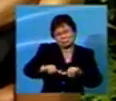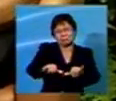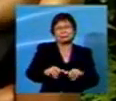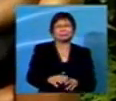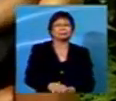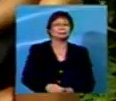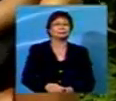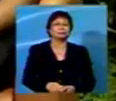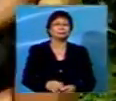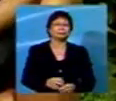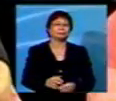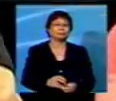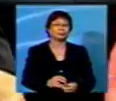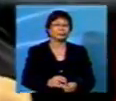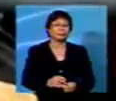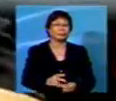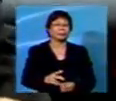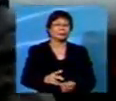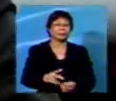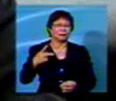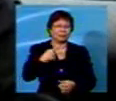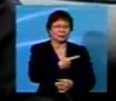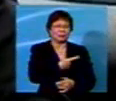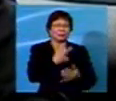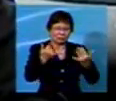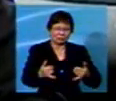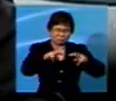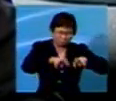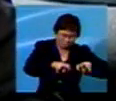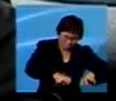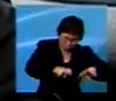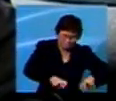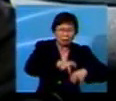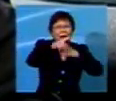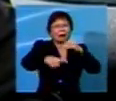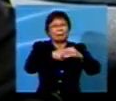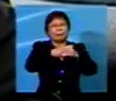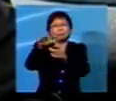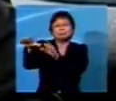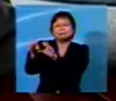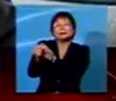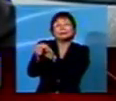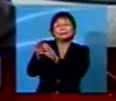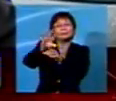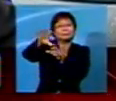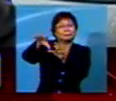tersebut wakil-akil kita sedang membuat penyiasatan rapi berkaitan dengan penglibatan